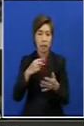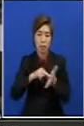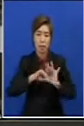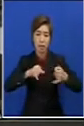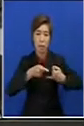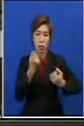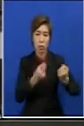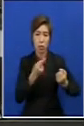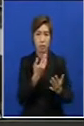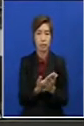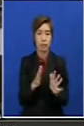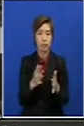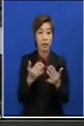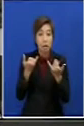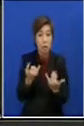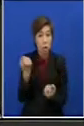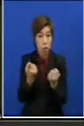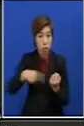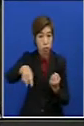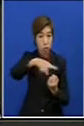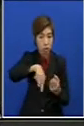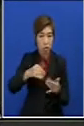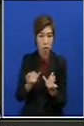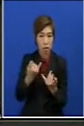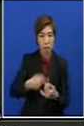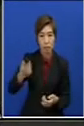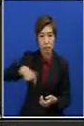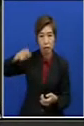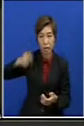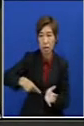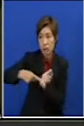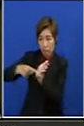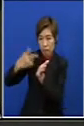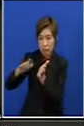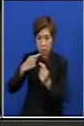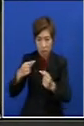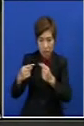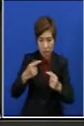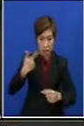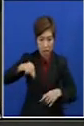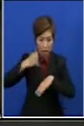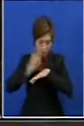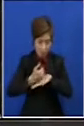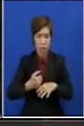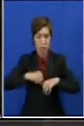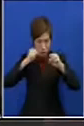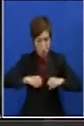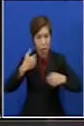งสัยและรถหลายคันก็เข้าสู่กระบวนการยุติธรรมต่อสู้คดีกันไปบ้างแล้วบางคดีมีคำพิพากษาแล้วด้วยซ้